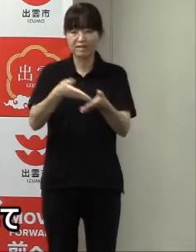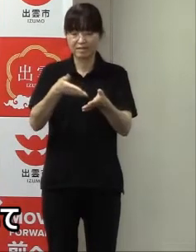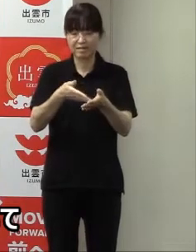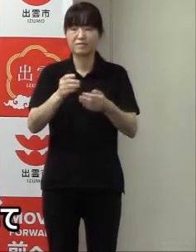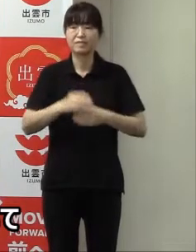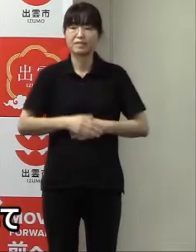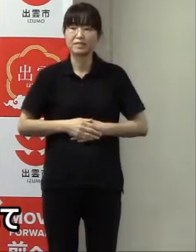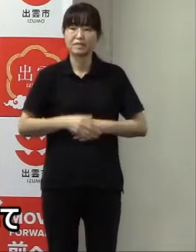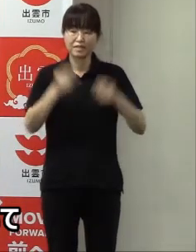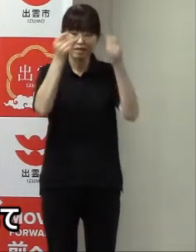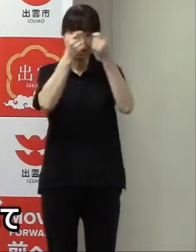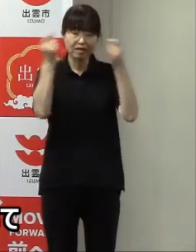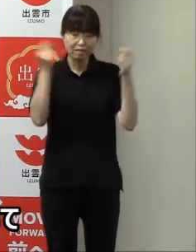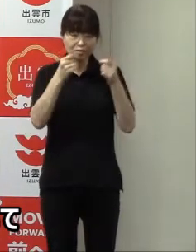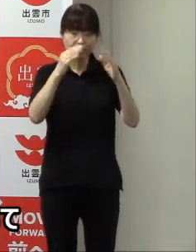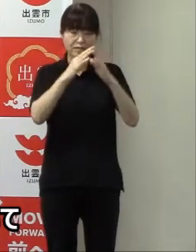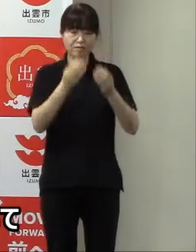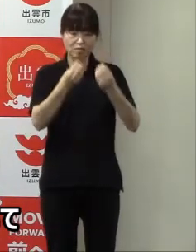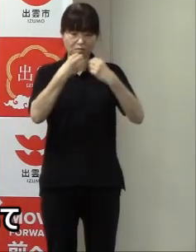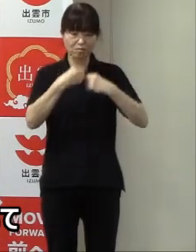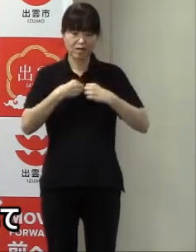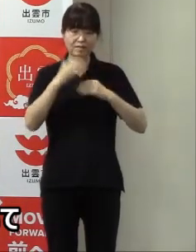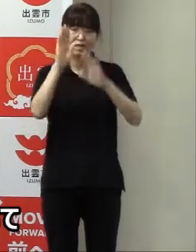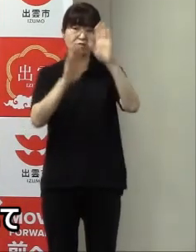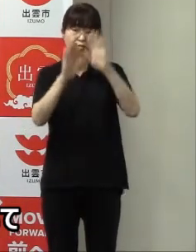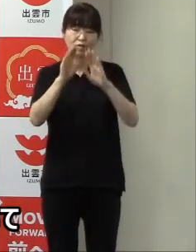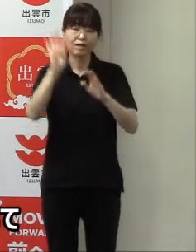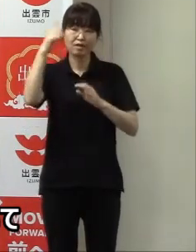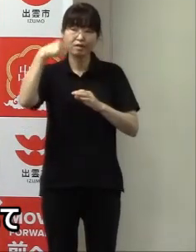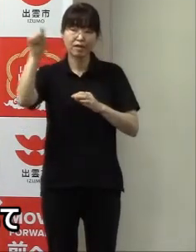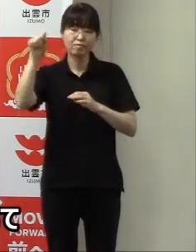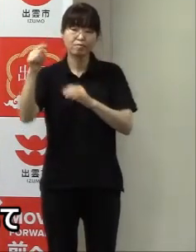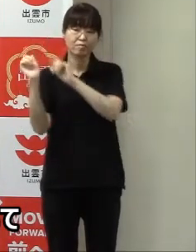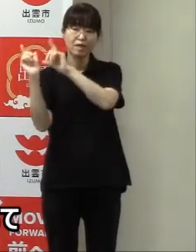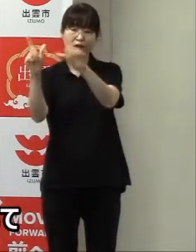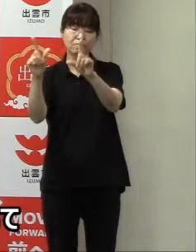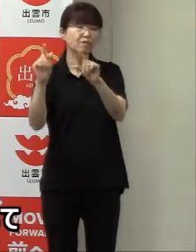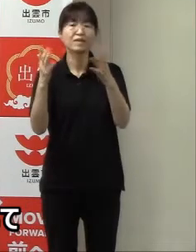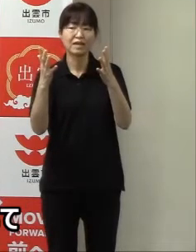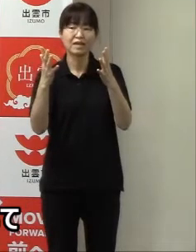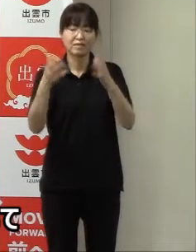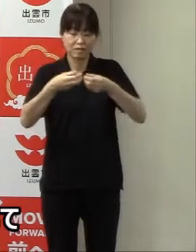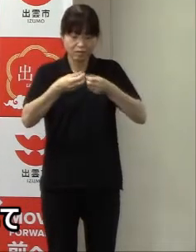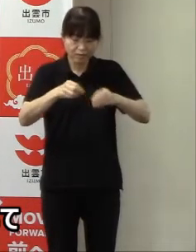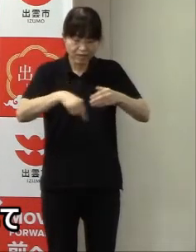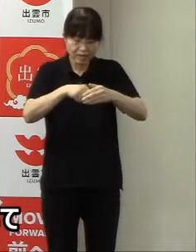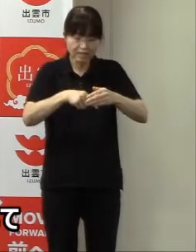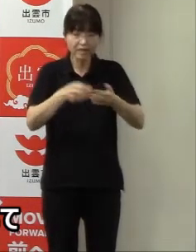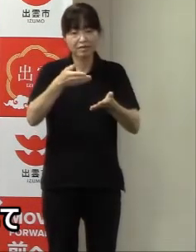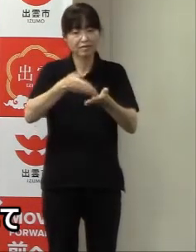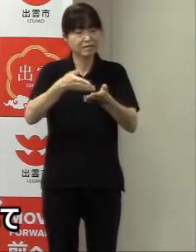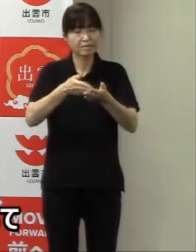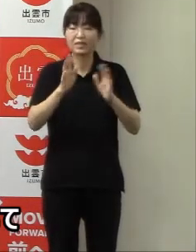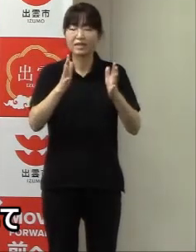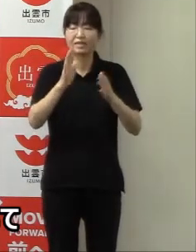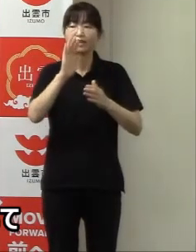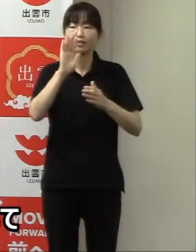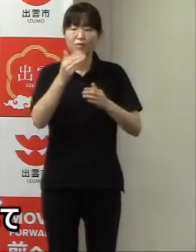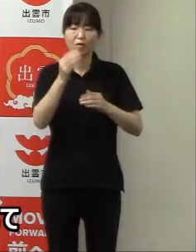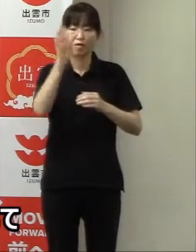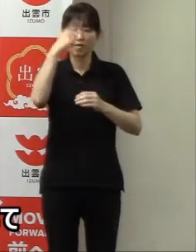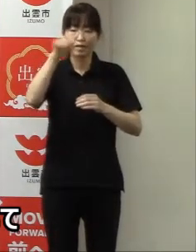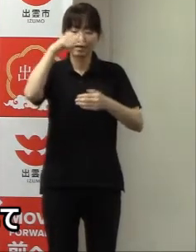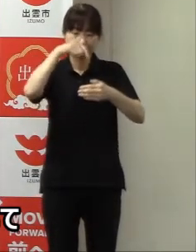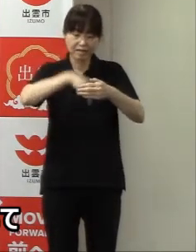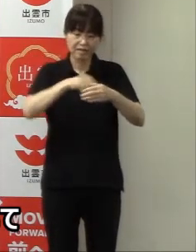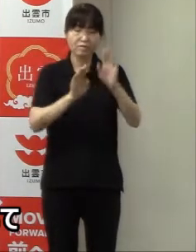町村段階での感染力率って結構発表しておりませんので、具体的なことは申し上げませんが、現在の状況からしますと、